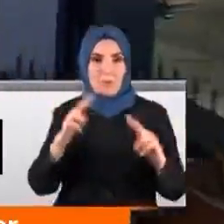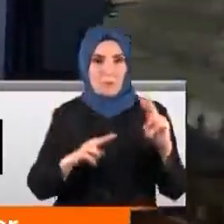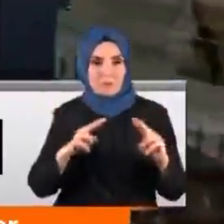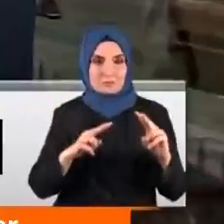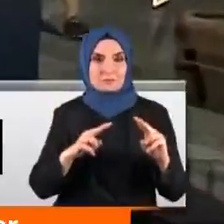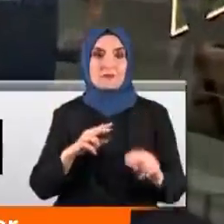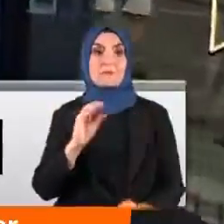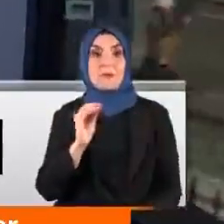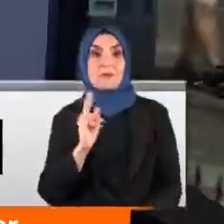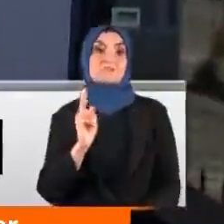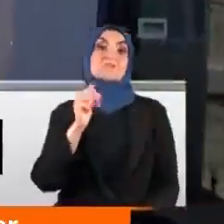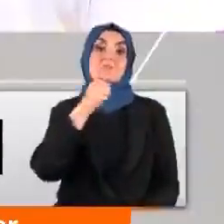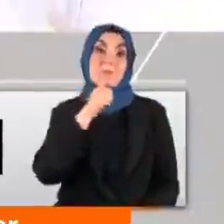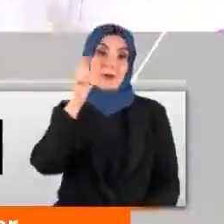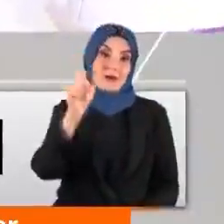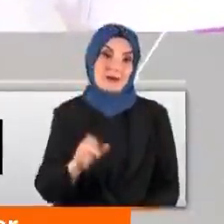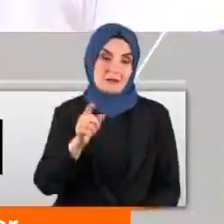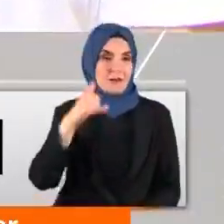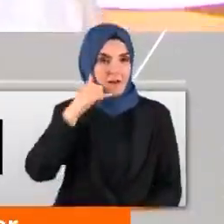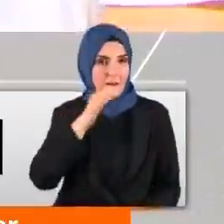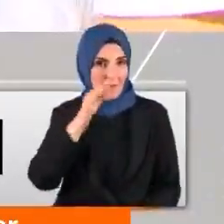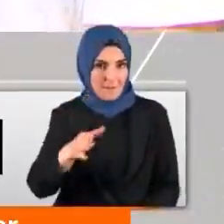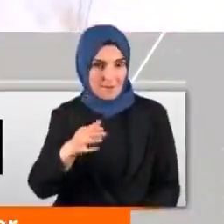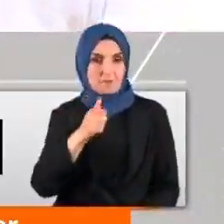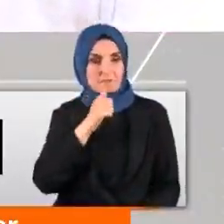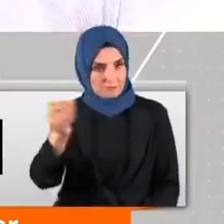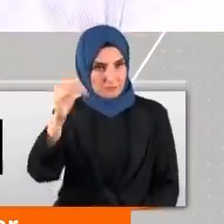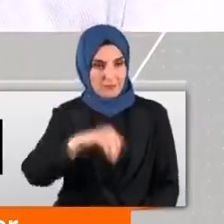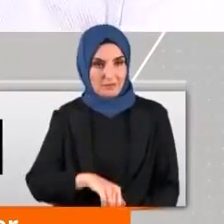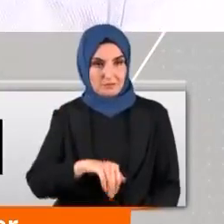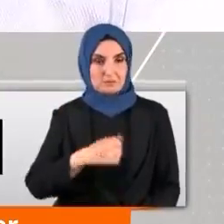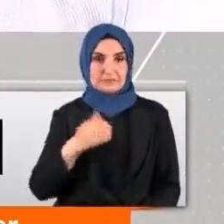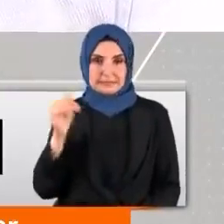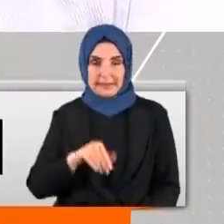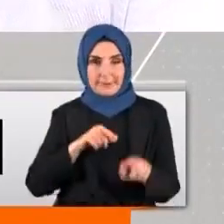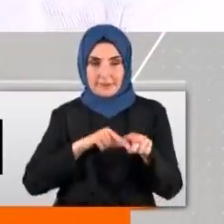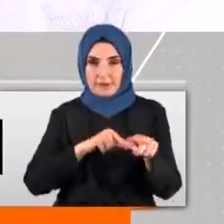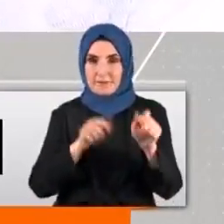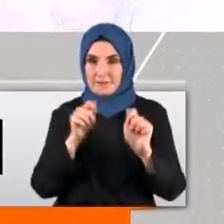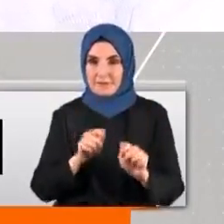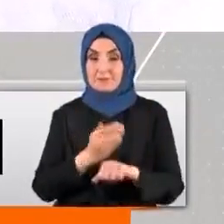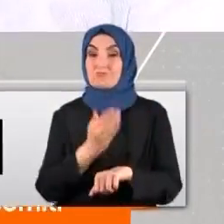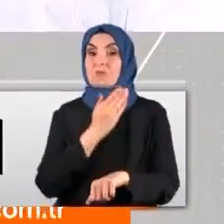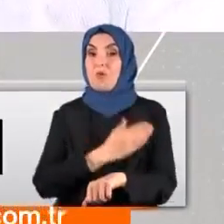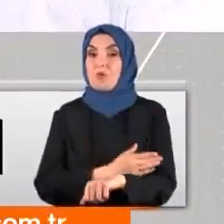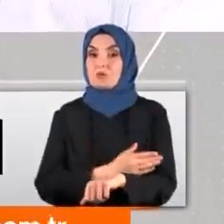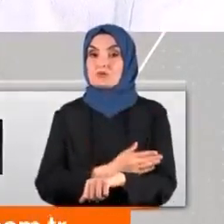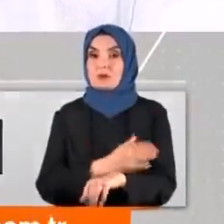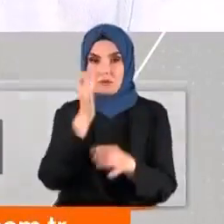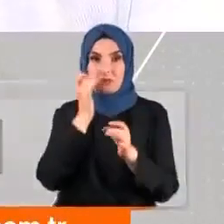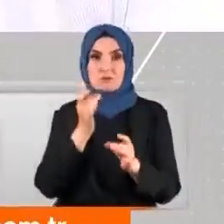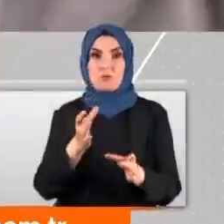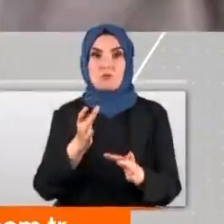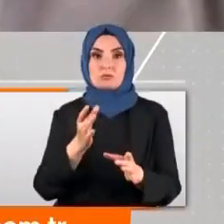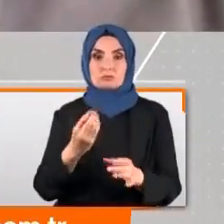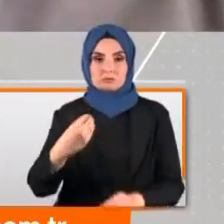Kendisi soluğu burada aldı. Geldim biraz takip ettim. Zaten daha öncesinde de görüntüleri elimizde